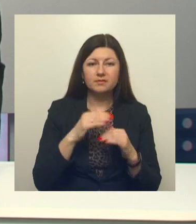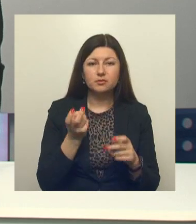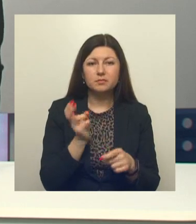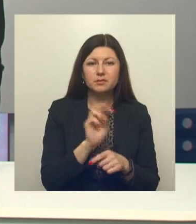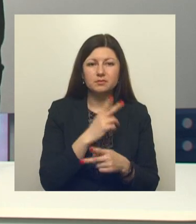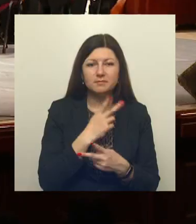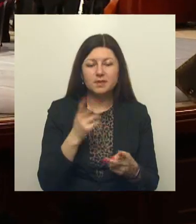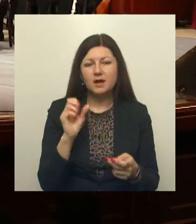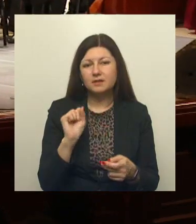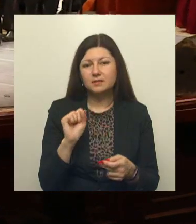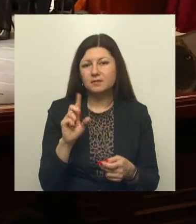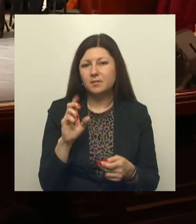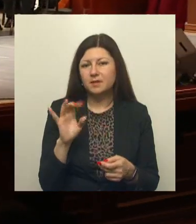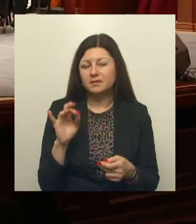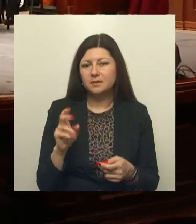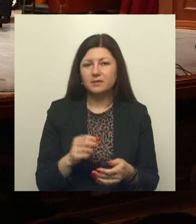Ресланов.